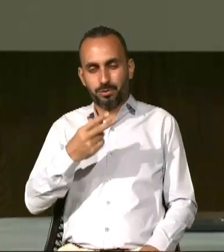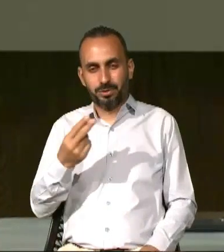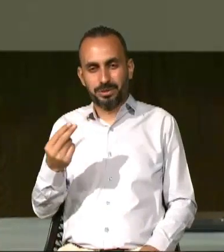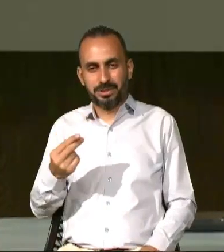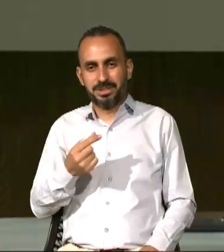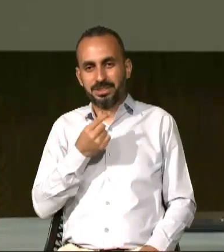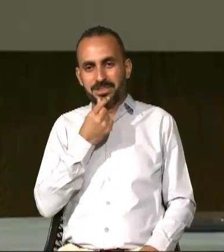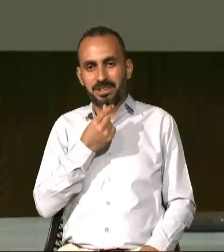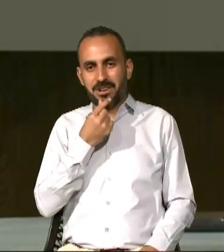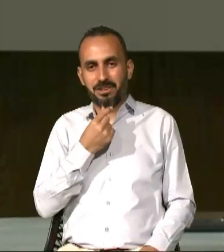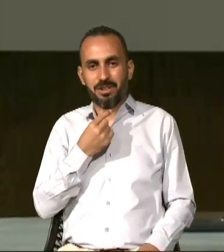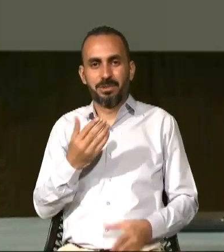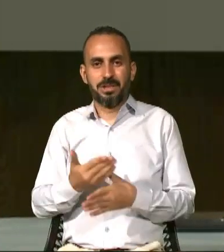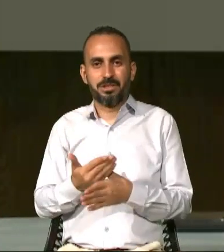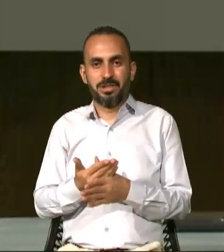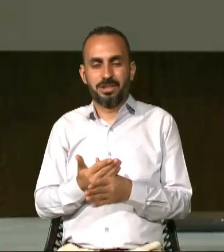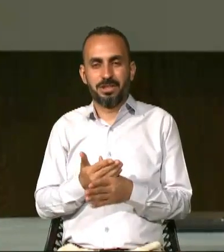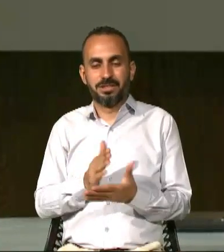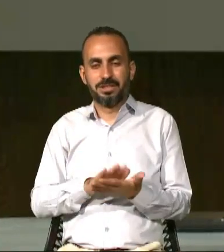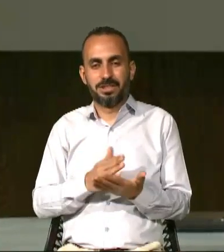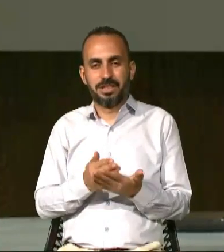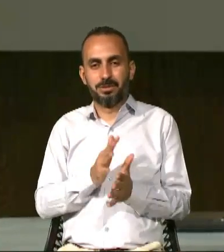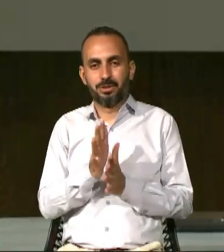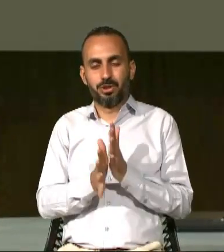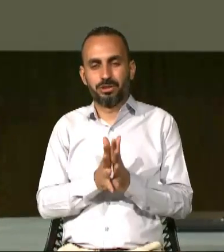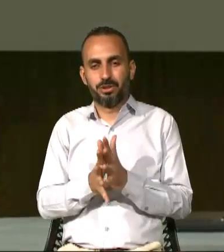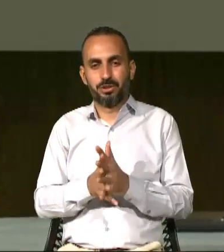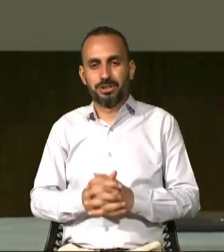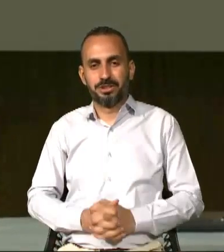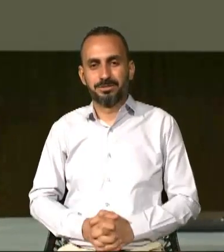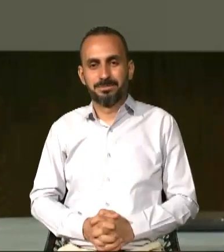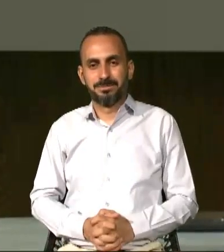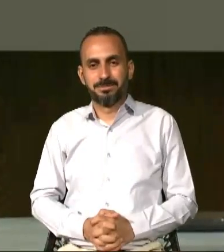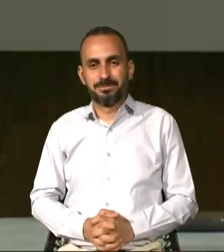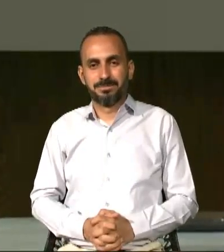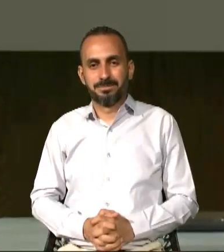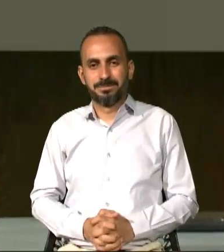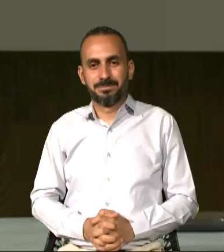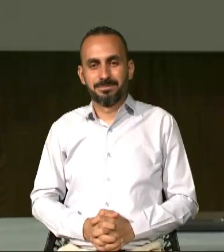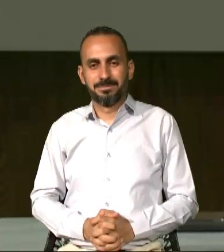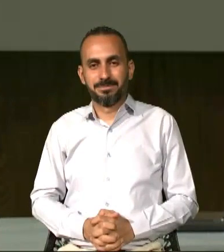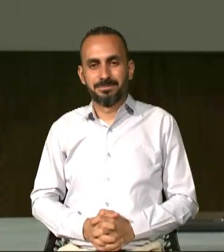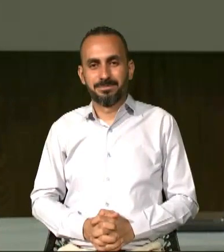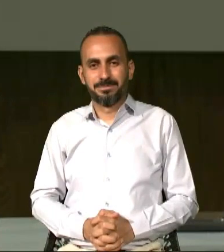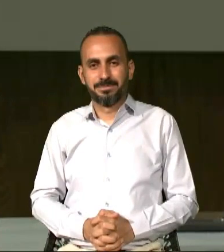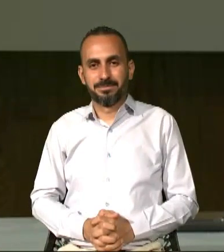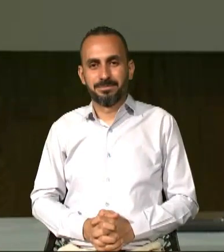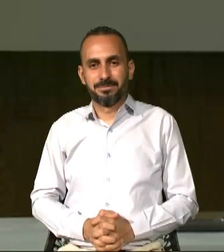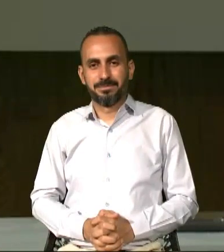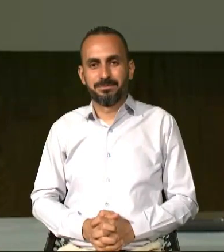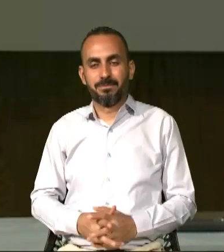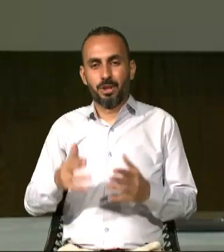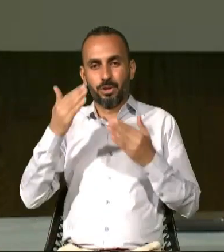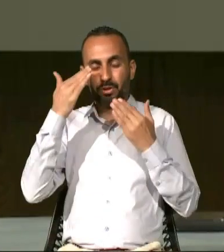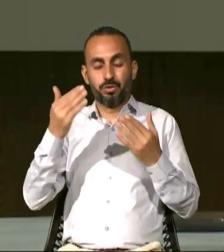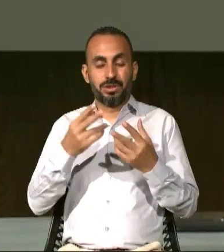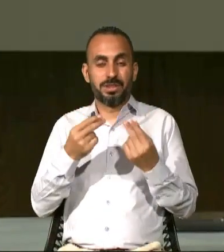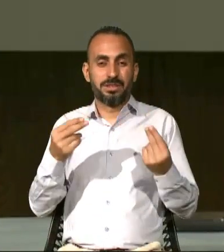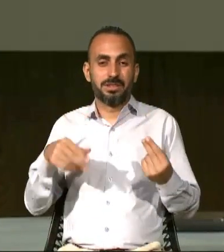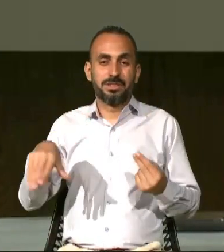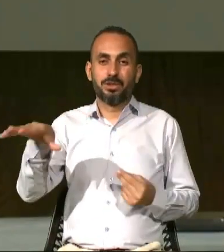بخيت. بشكره جدا جدا لأجل كمان لغة الإشارة وترجمة الحلقة. بشكركم أعزائي